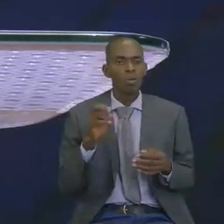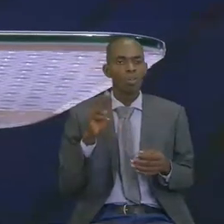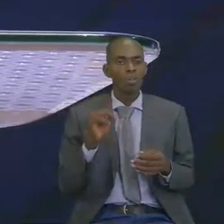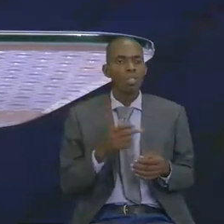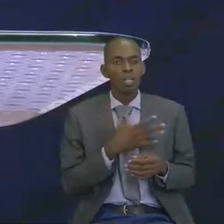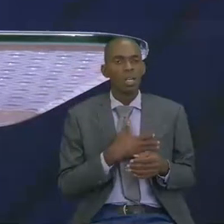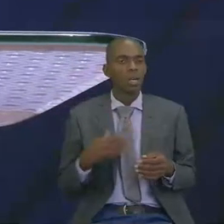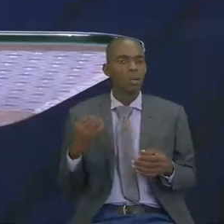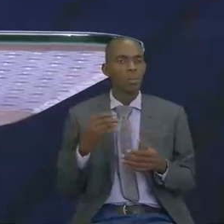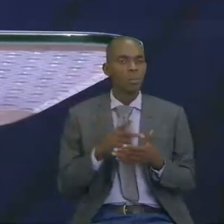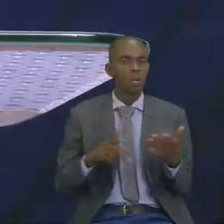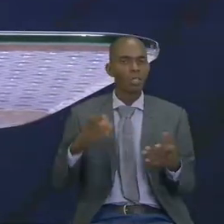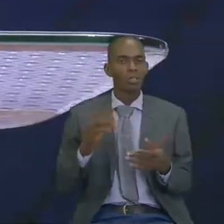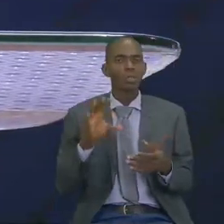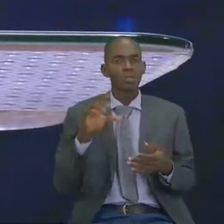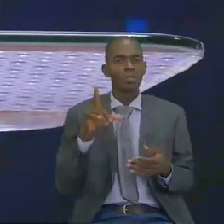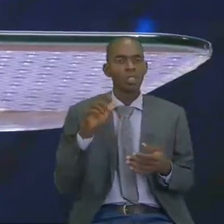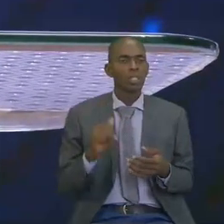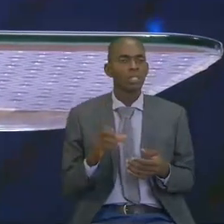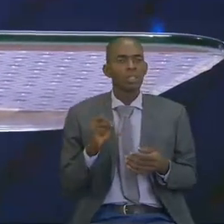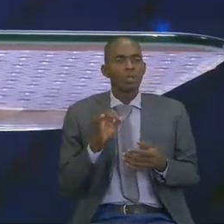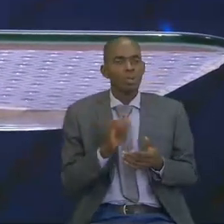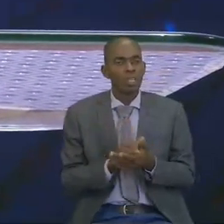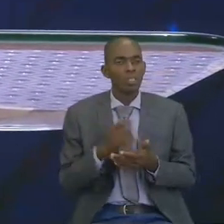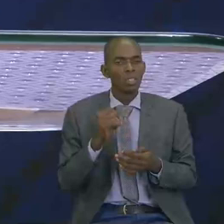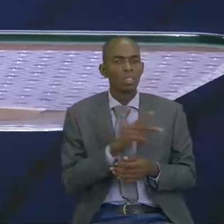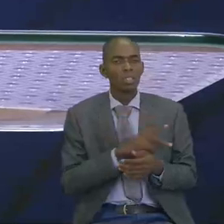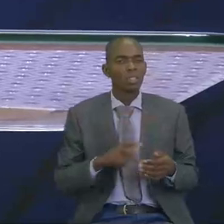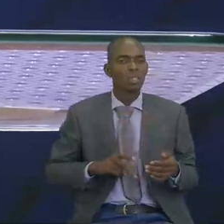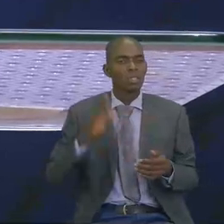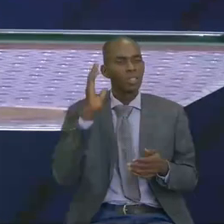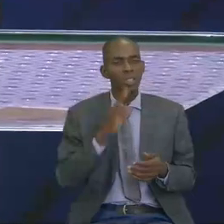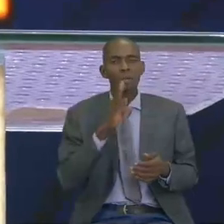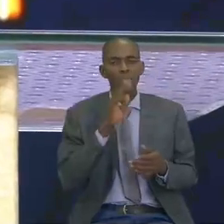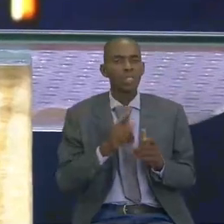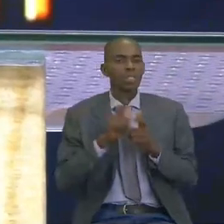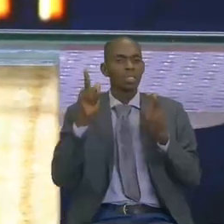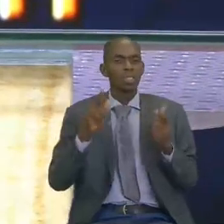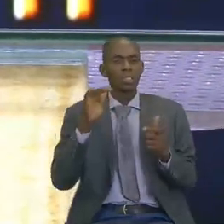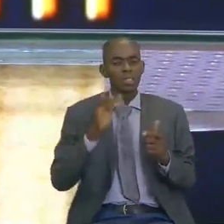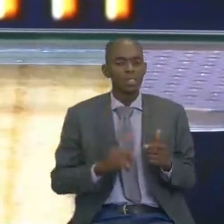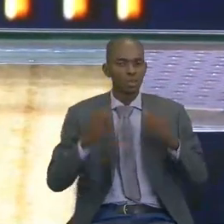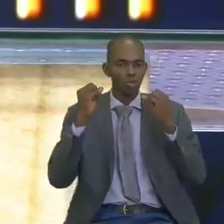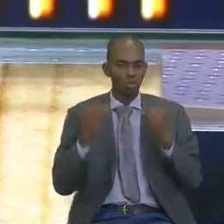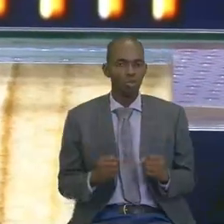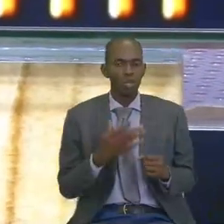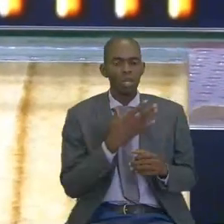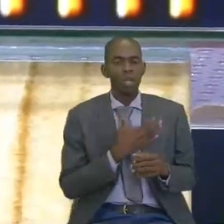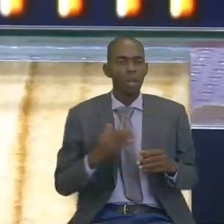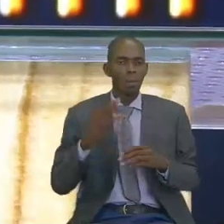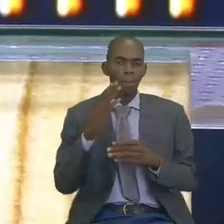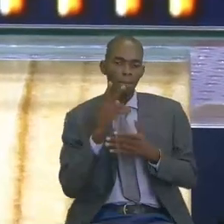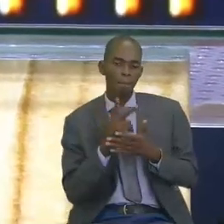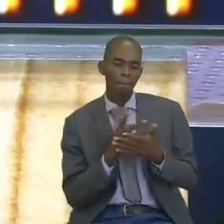ce royaume sera en partie fort et en partie fragile, en partie